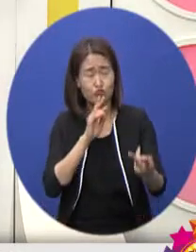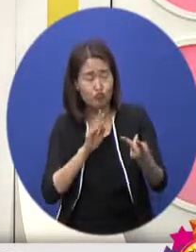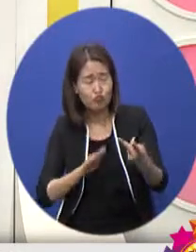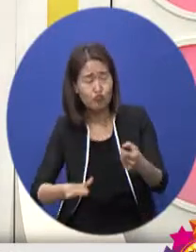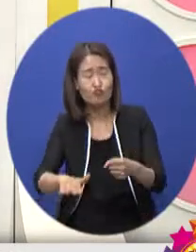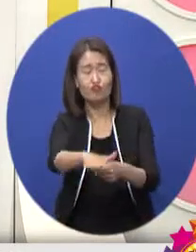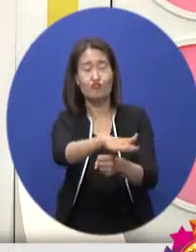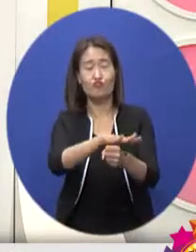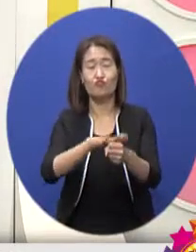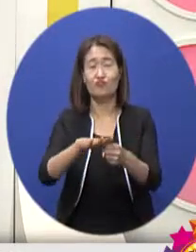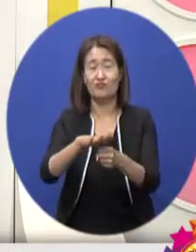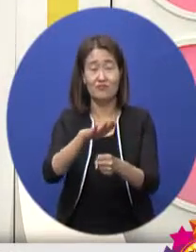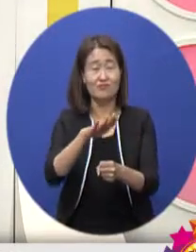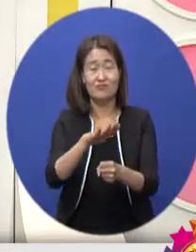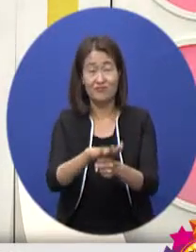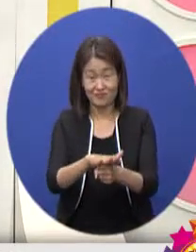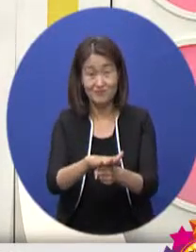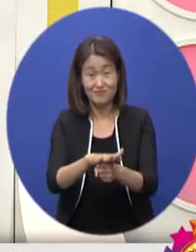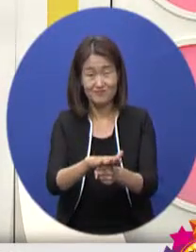둥그랑이 사랑하자고